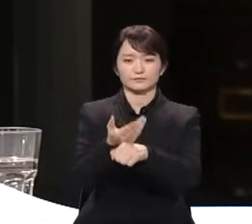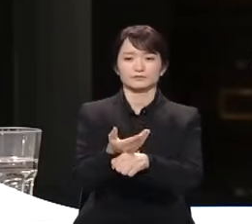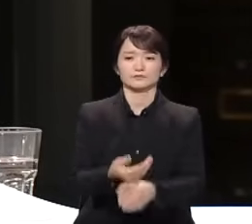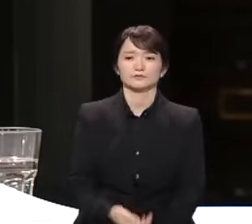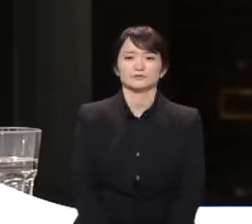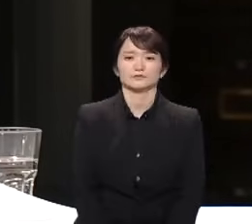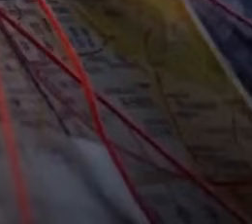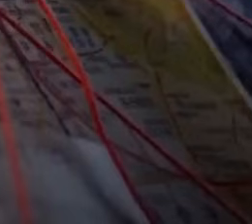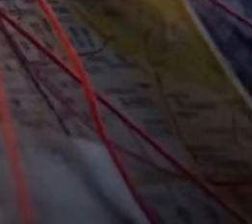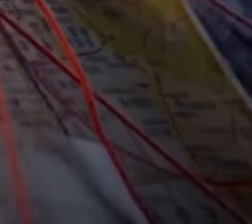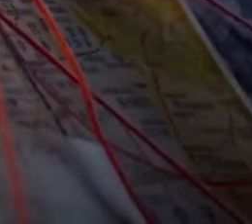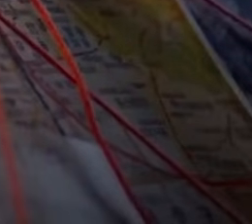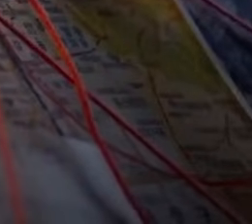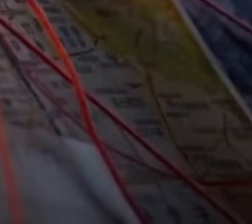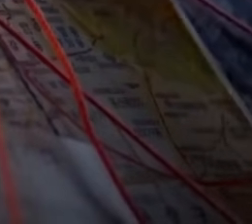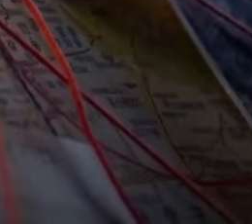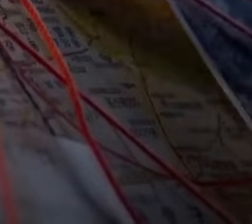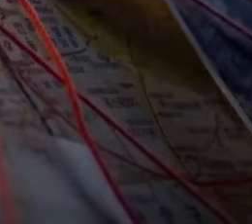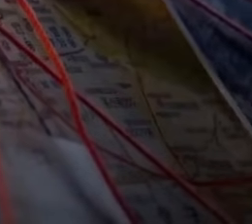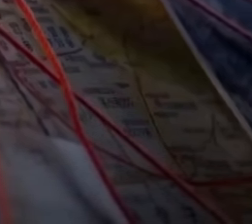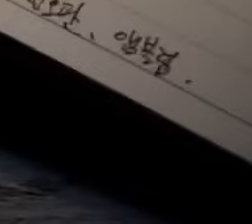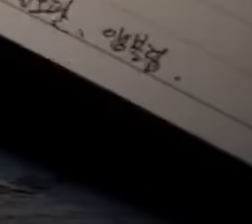이어갑니다.